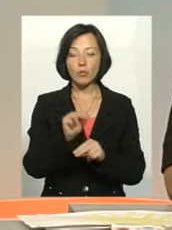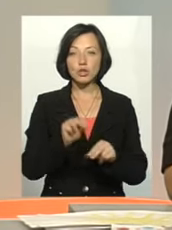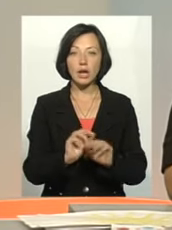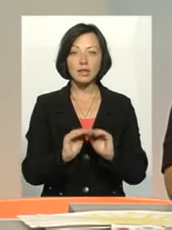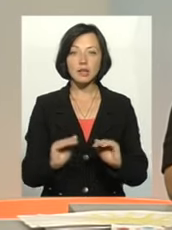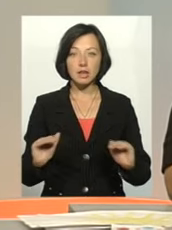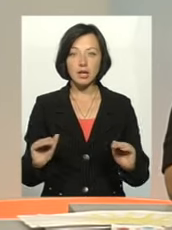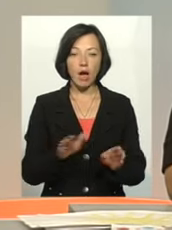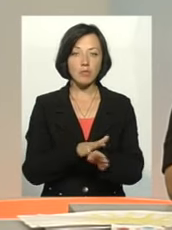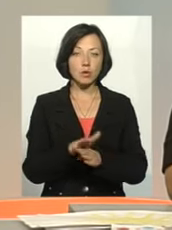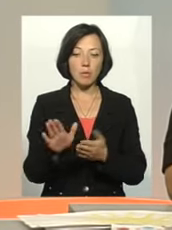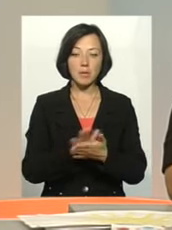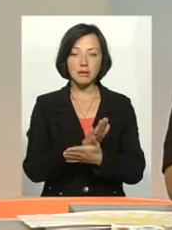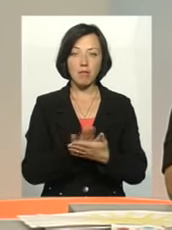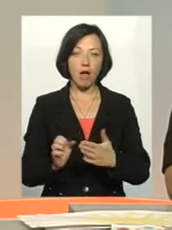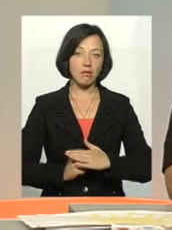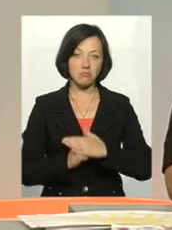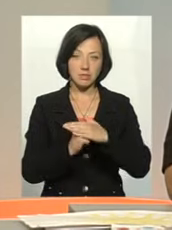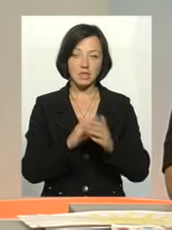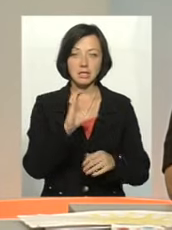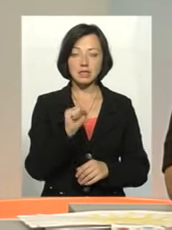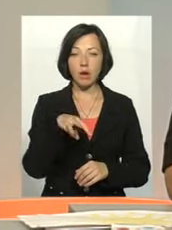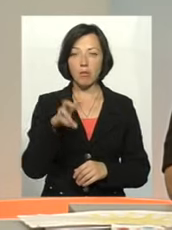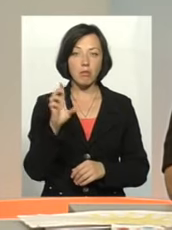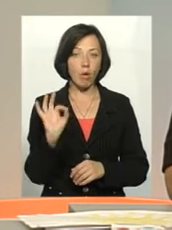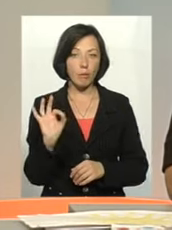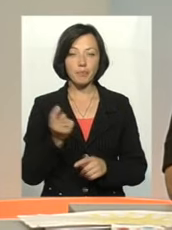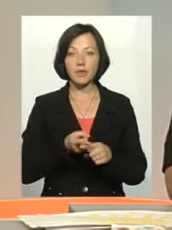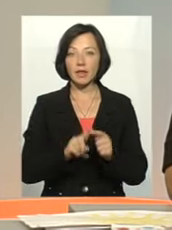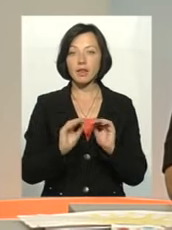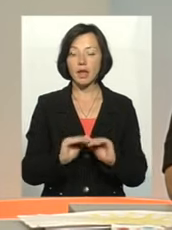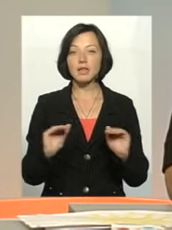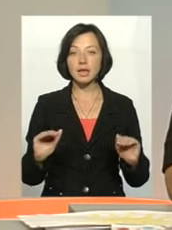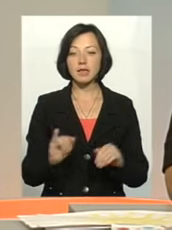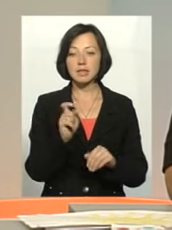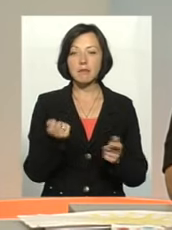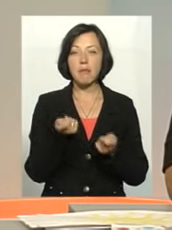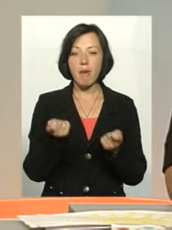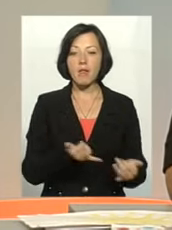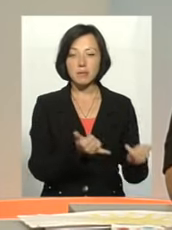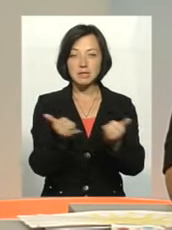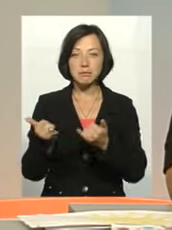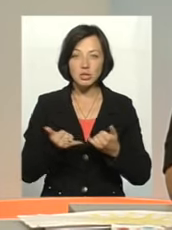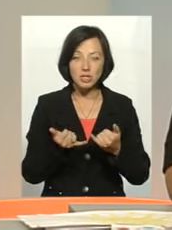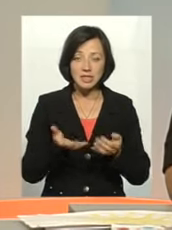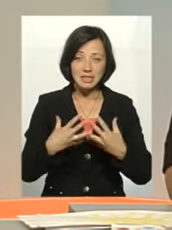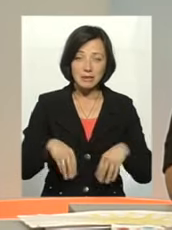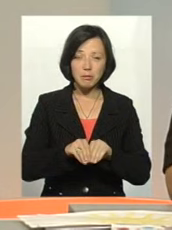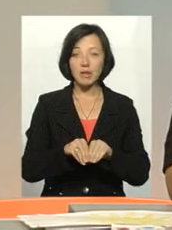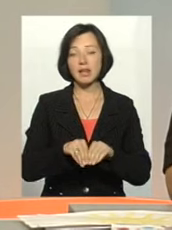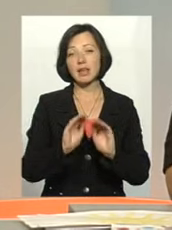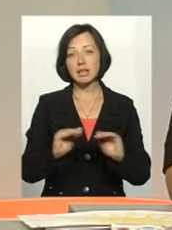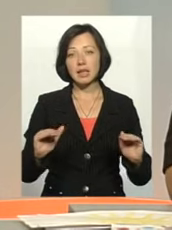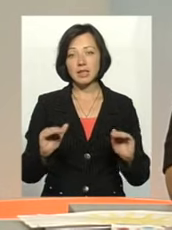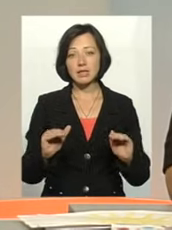детей абсолютно на безоплатной основе самбо. Это дети из малообеспеченных семей, это дети из семей